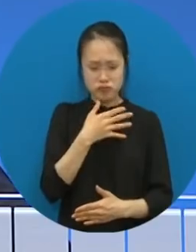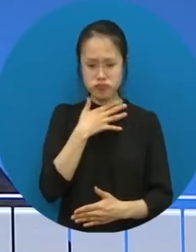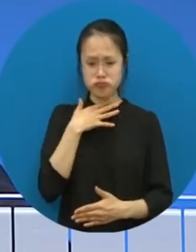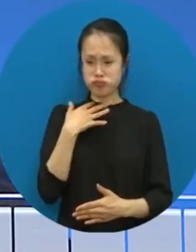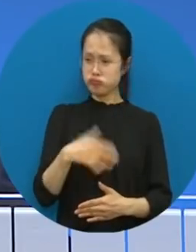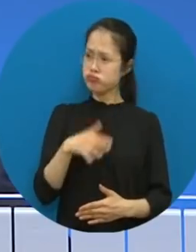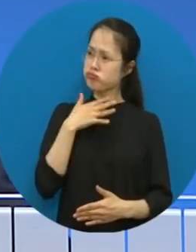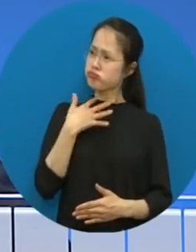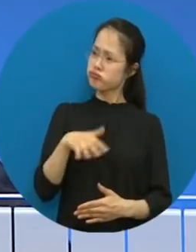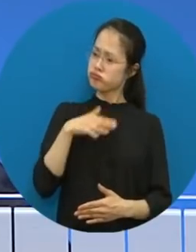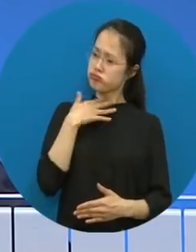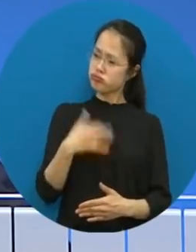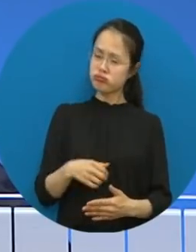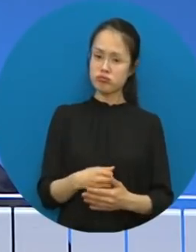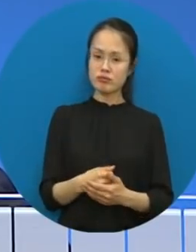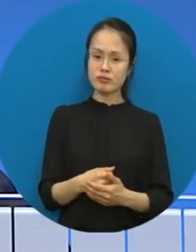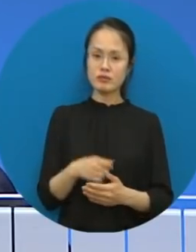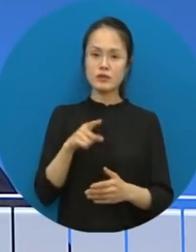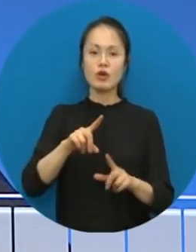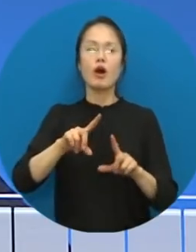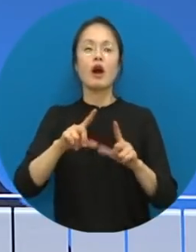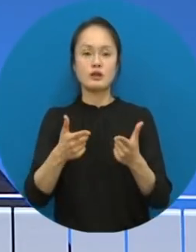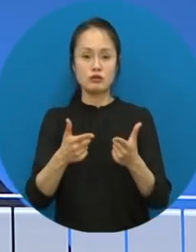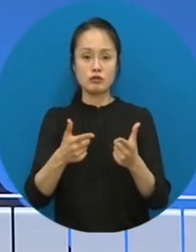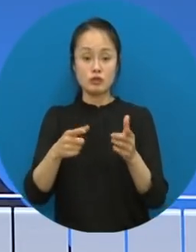그것이 아니라 안 믿는 사람들이 보기에